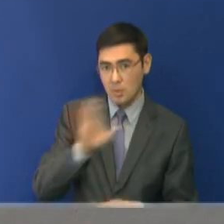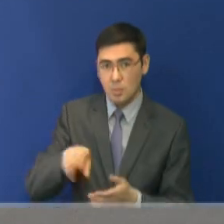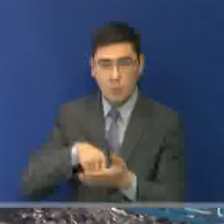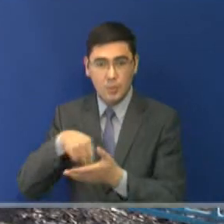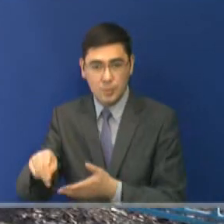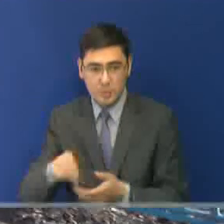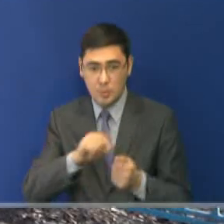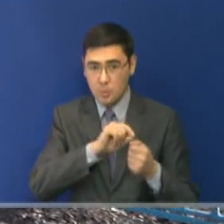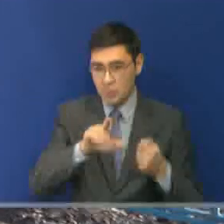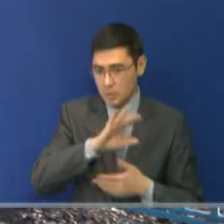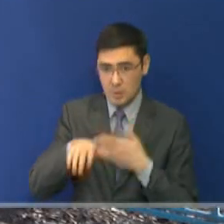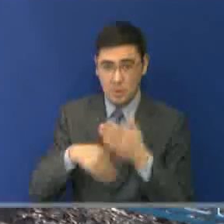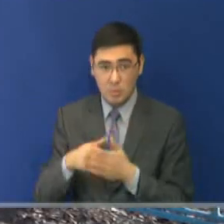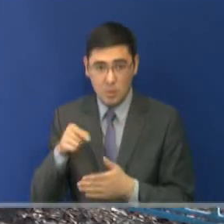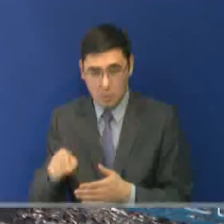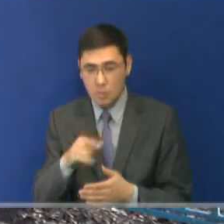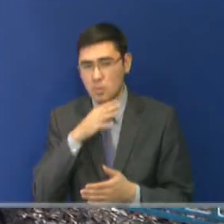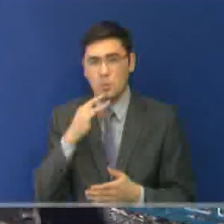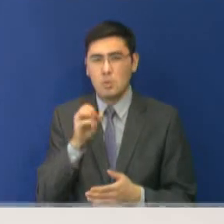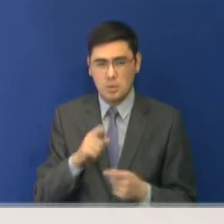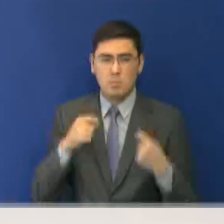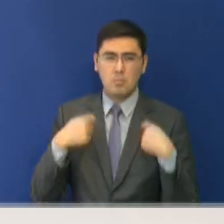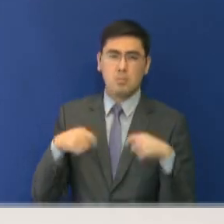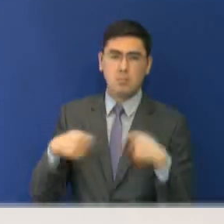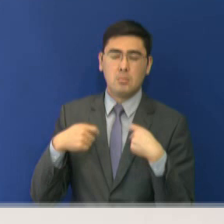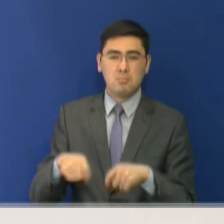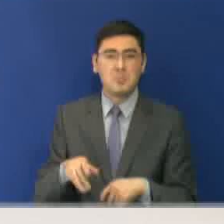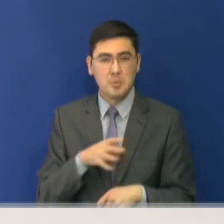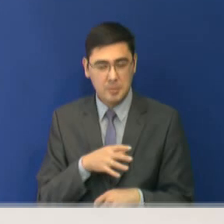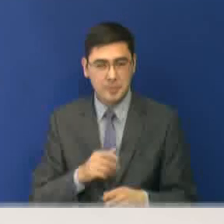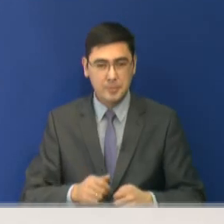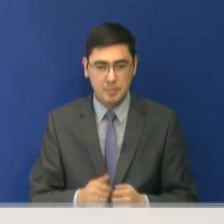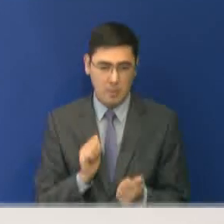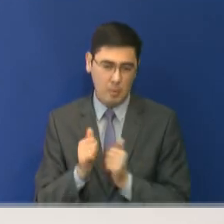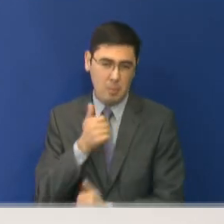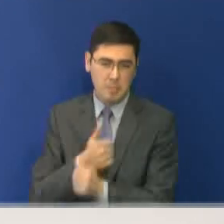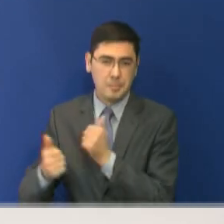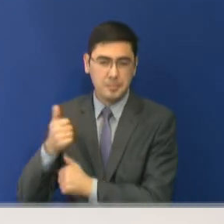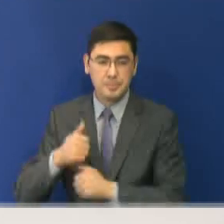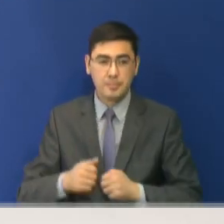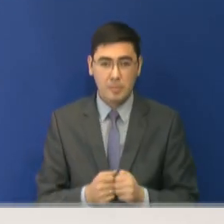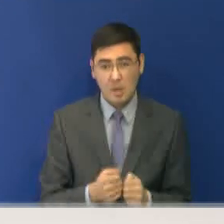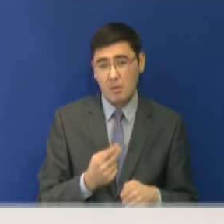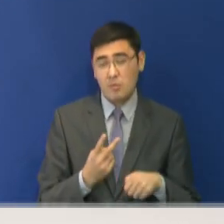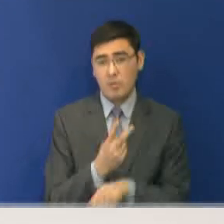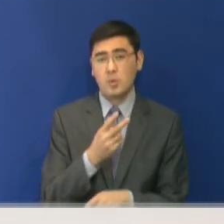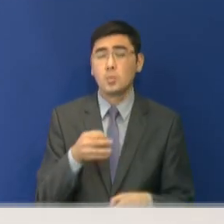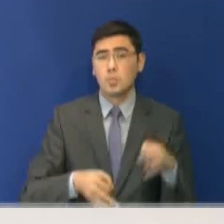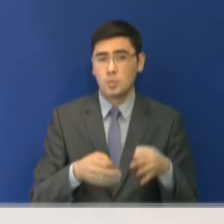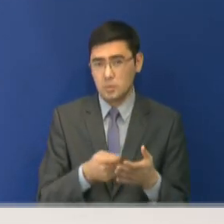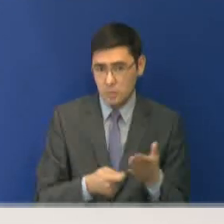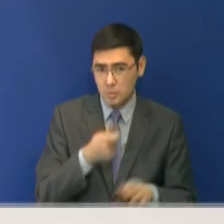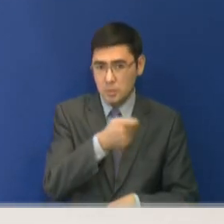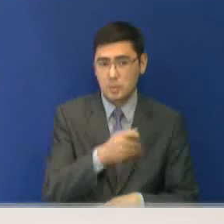собственность. С тех пор она не раз перепродавалась. Мы два раза в суд подали. Вот это два раза суд. В